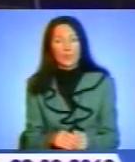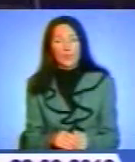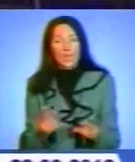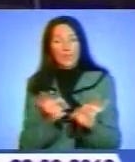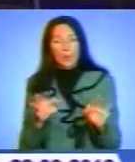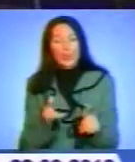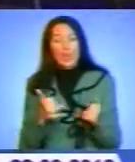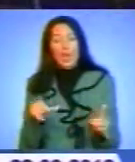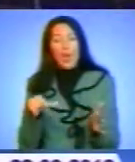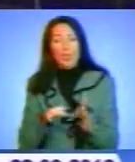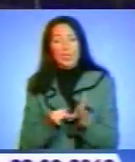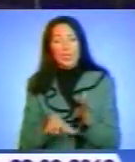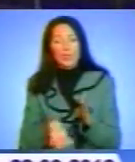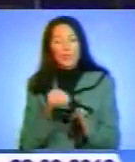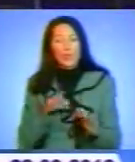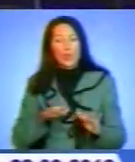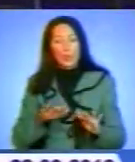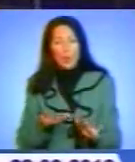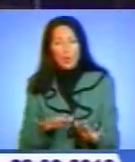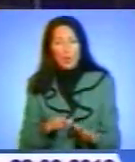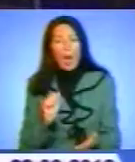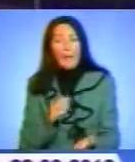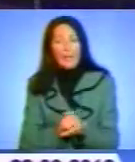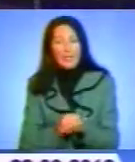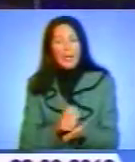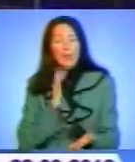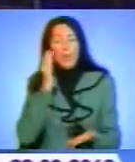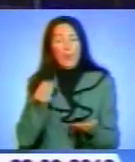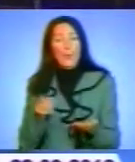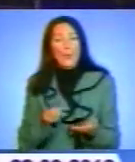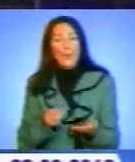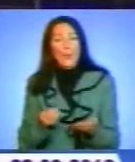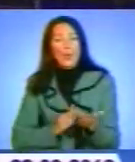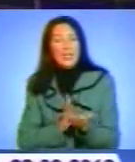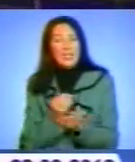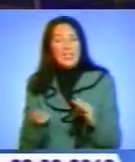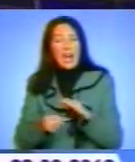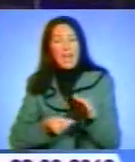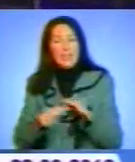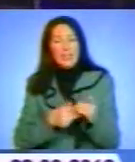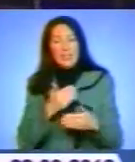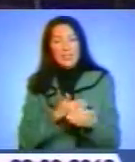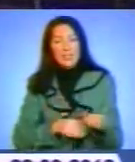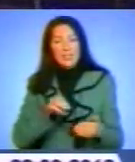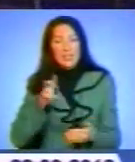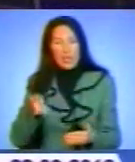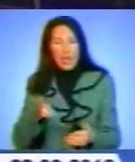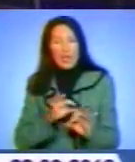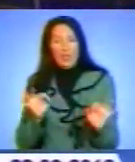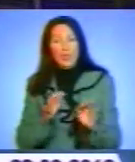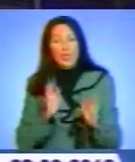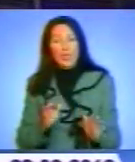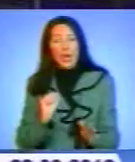Інформація для учасників виборчого процесу. Матеріали політичної агітації на каналі ТТБ транслюються лише в